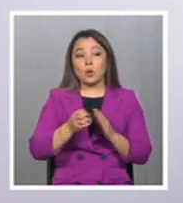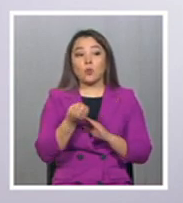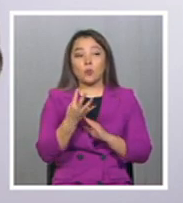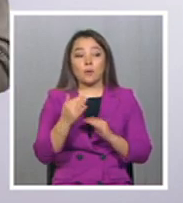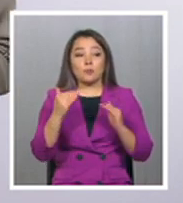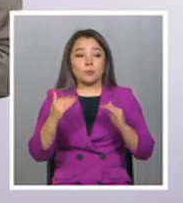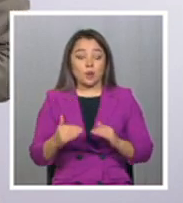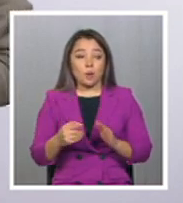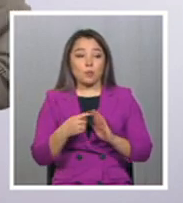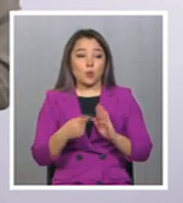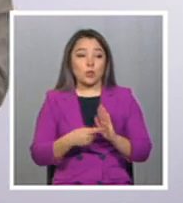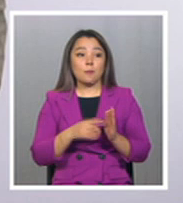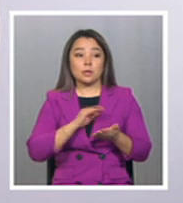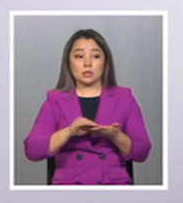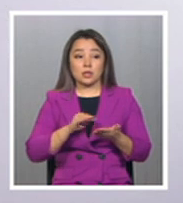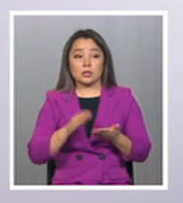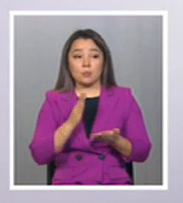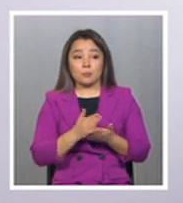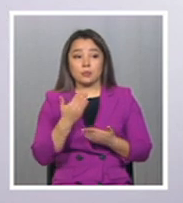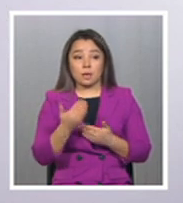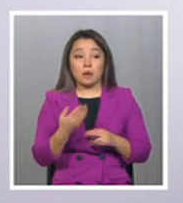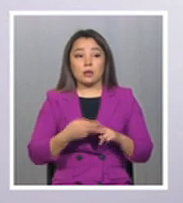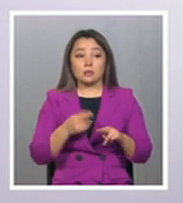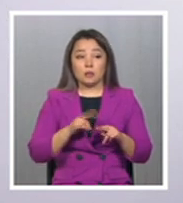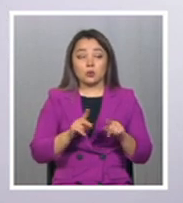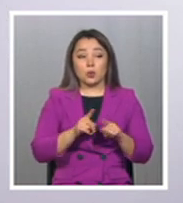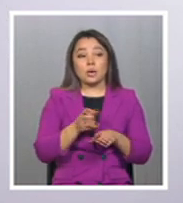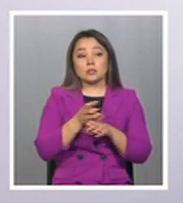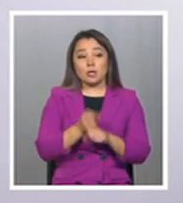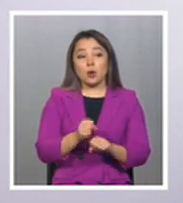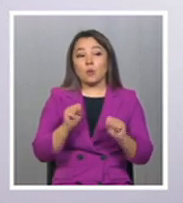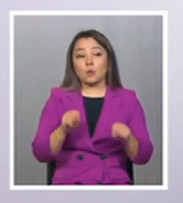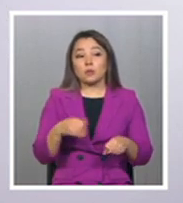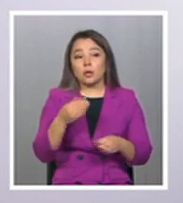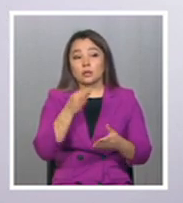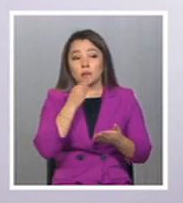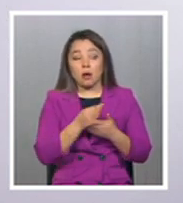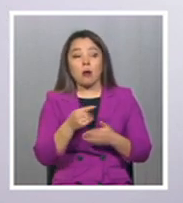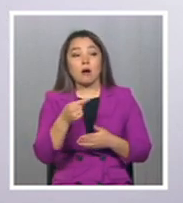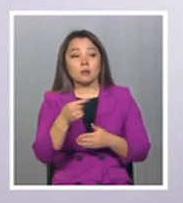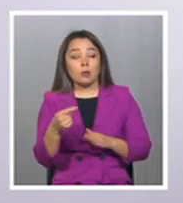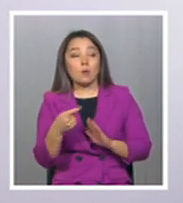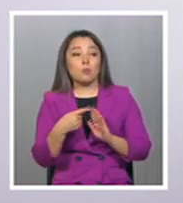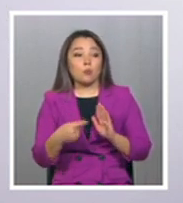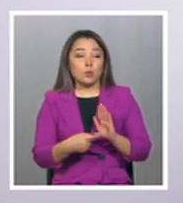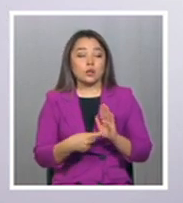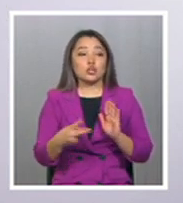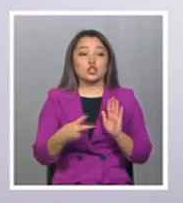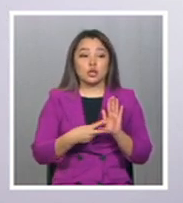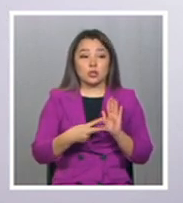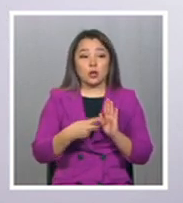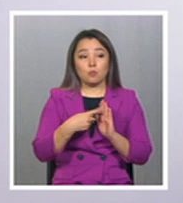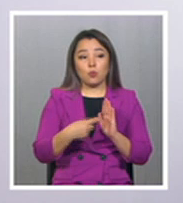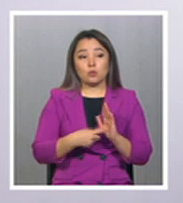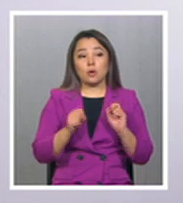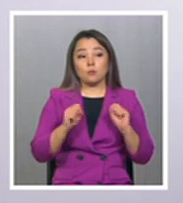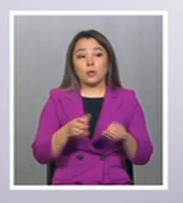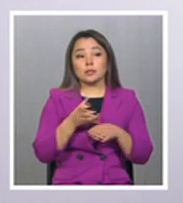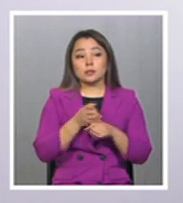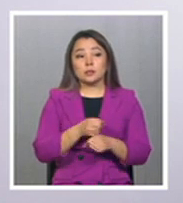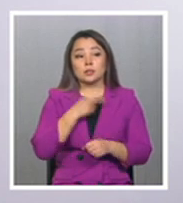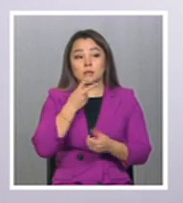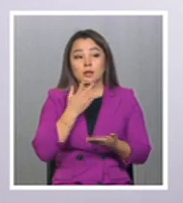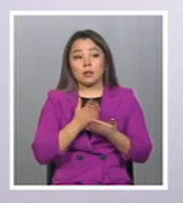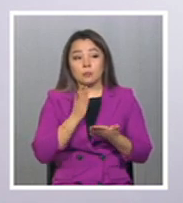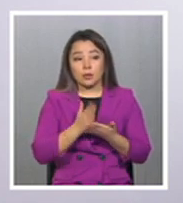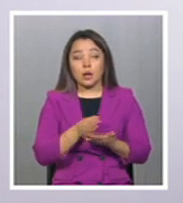бөліміне жазылды. Жақсы, енді бұл жерде қысқартуға болады. Алымында бөлімінде 7-ге бөлге болады, олай болса қысқартайық.